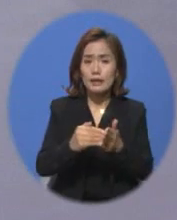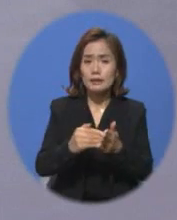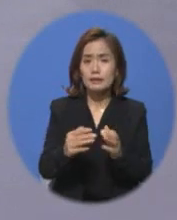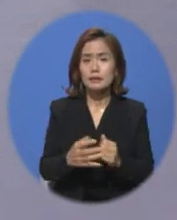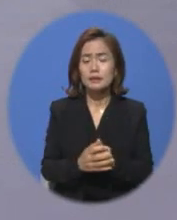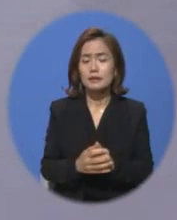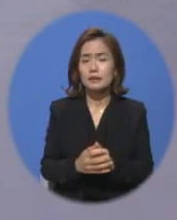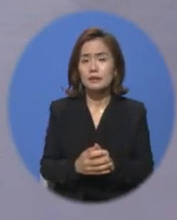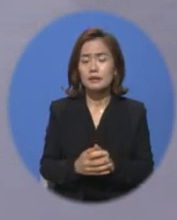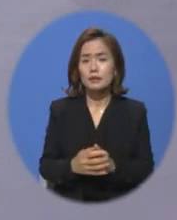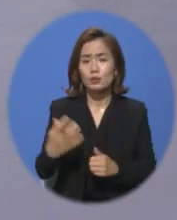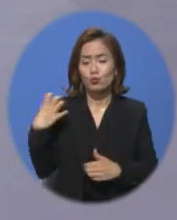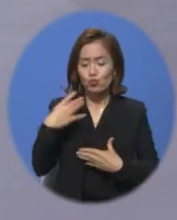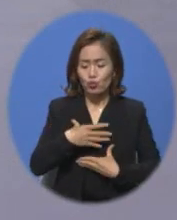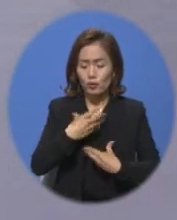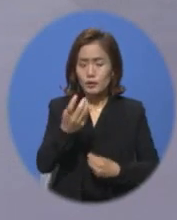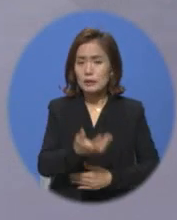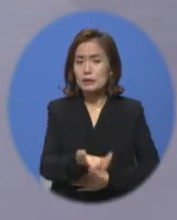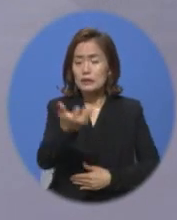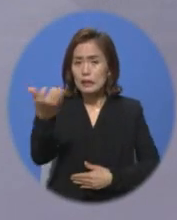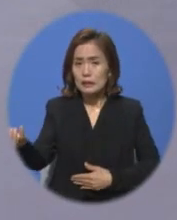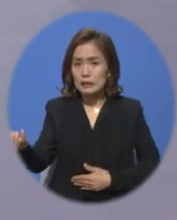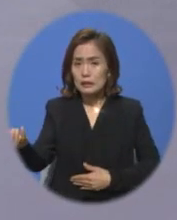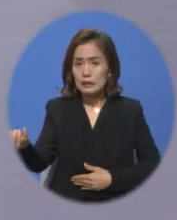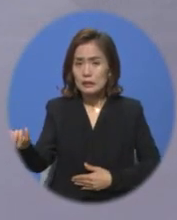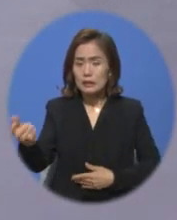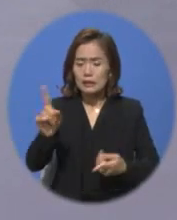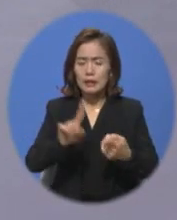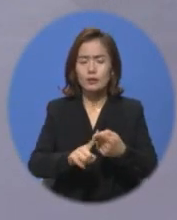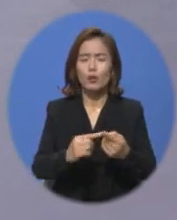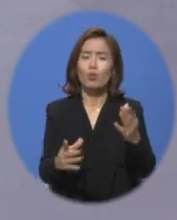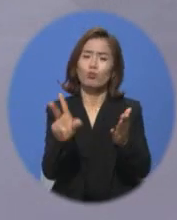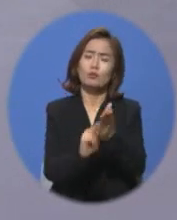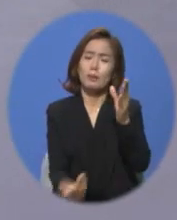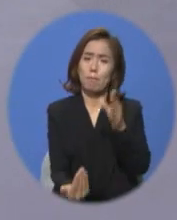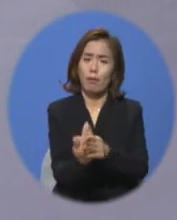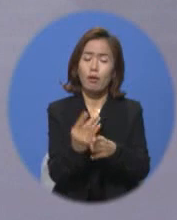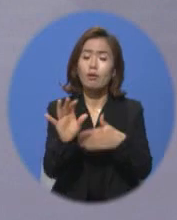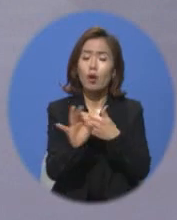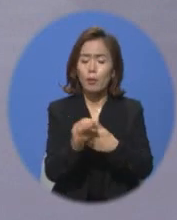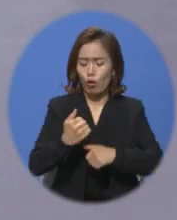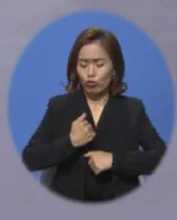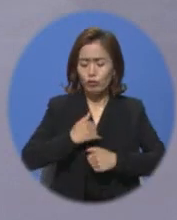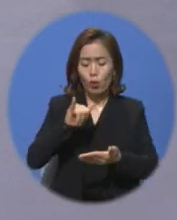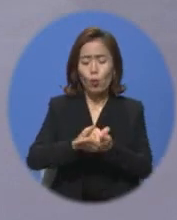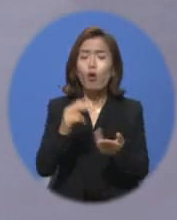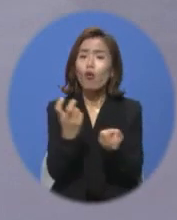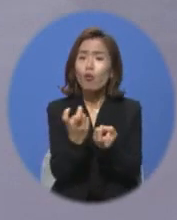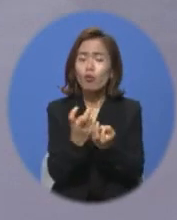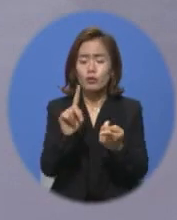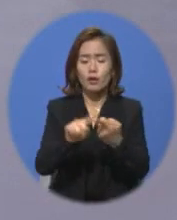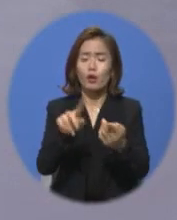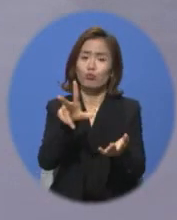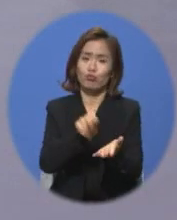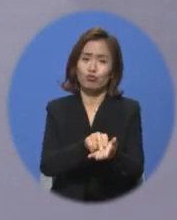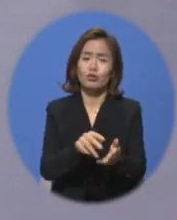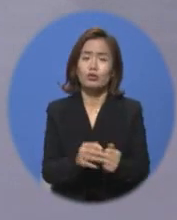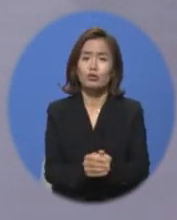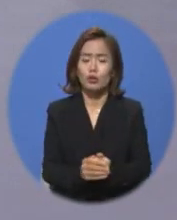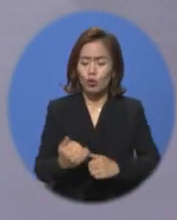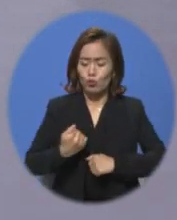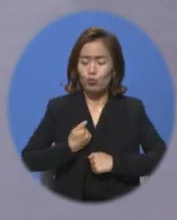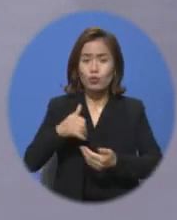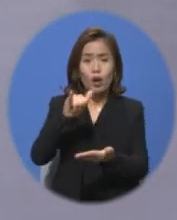밝혔고 ,이것이현재의 문제가발생한배경입니다.그렇다면군용공항에 대해서는어떻게해야할까요?라는질문이남습니다 .